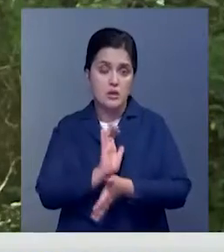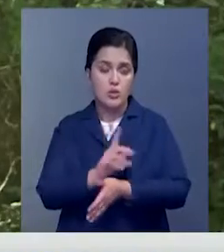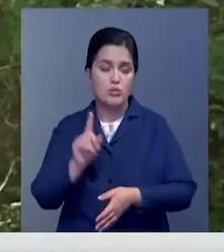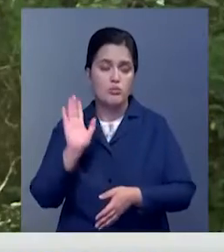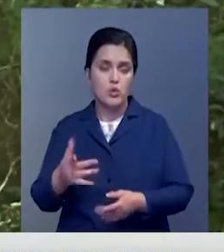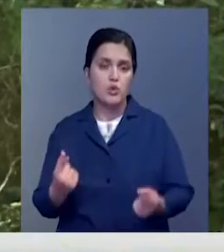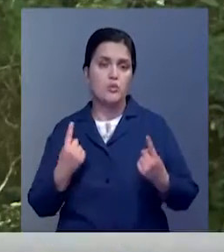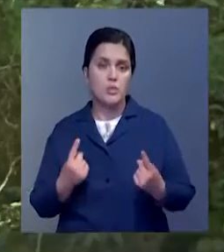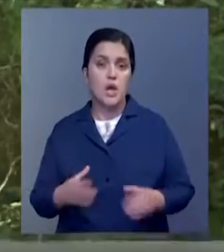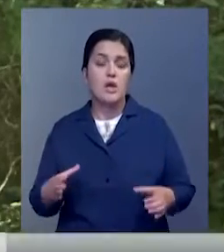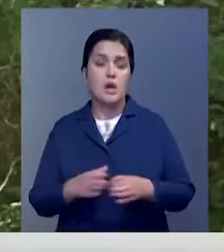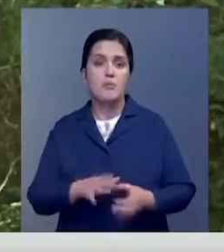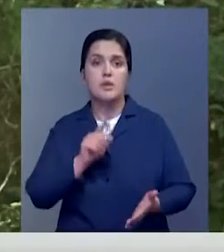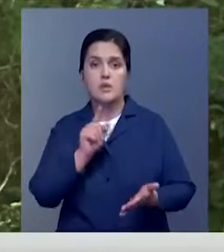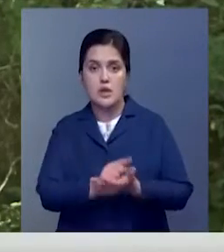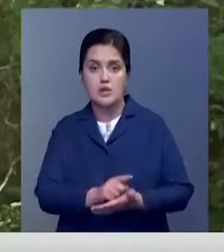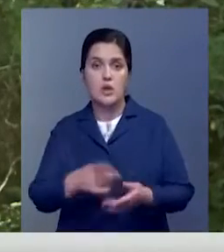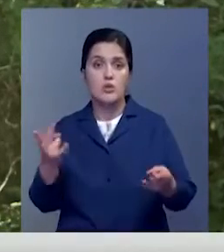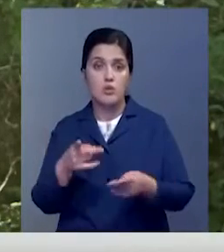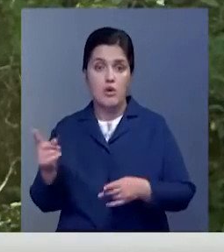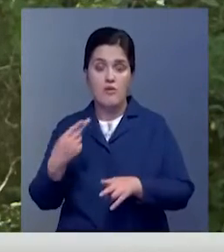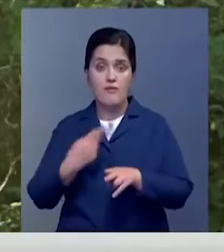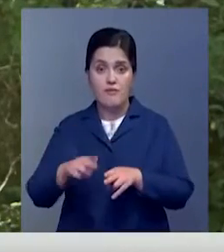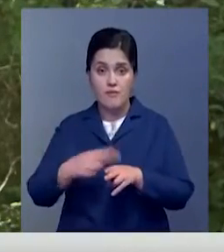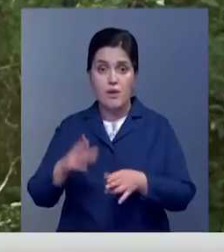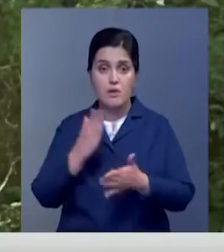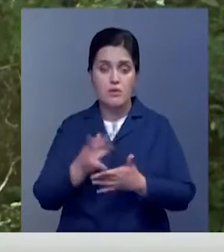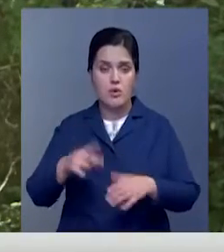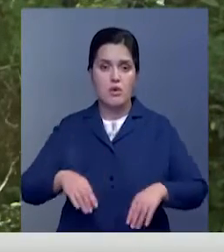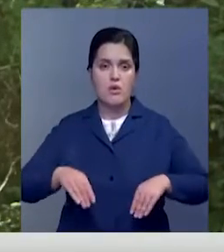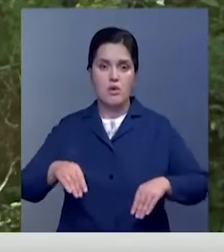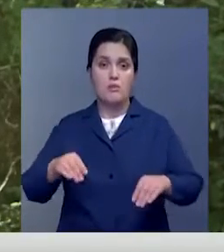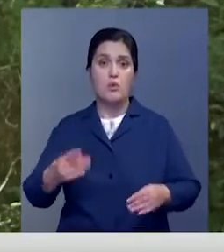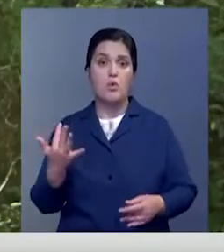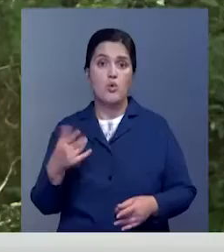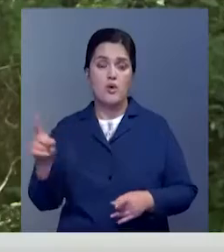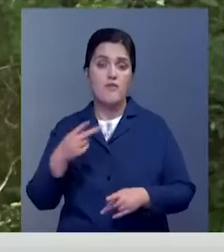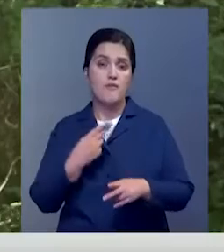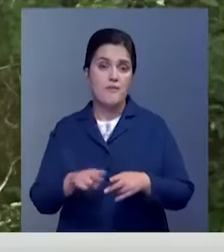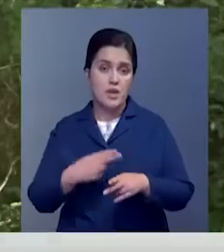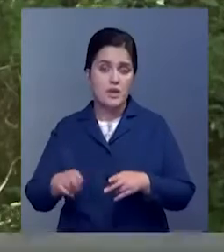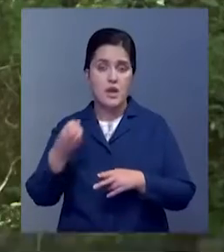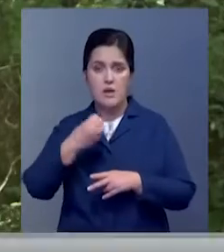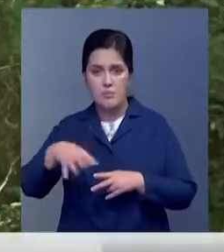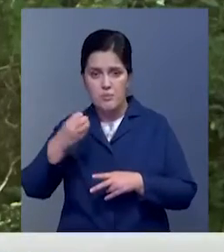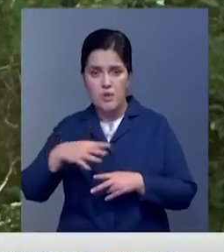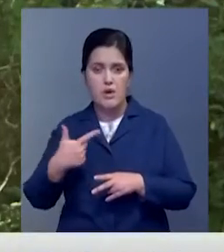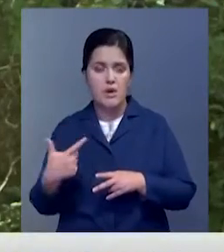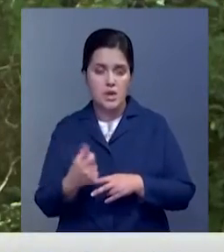компания, промышленная компания, должна покрывать свой углеродный след. То есть сколько они выбрасывают в атмосферу, да, и